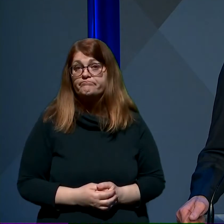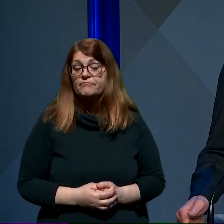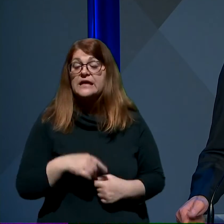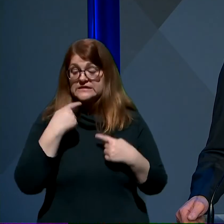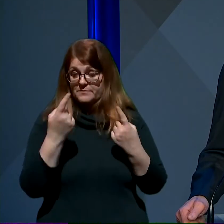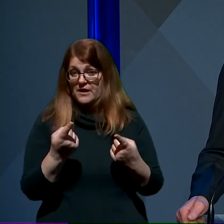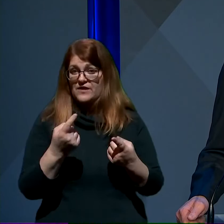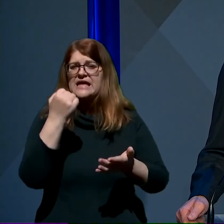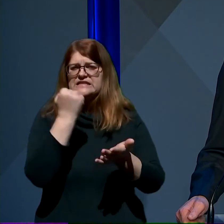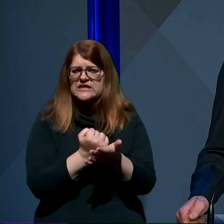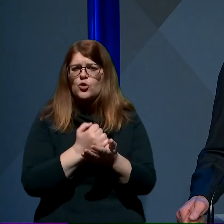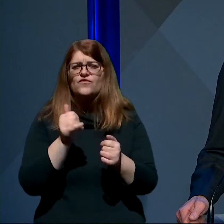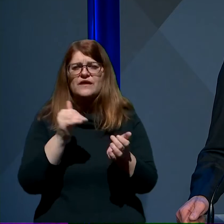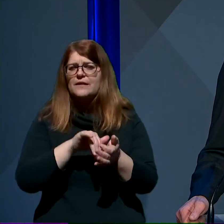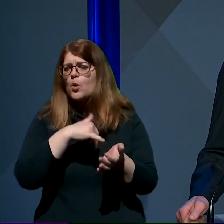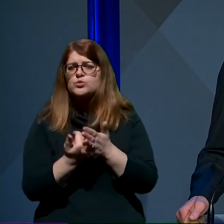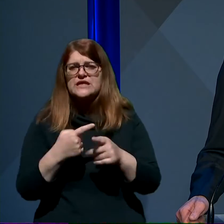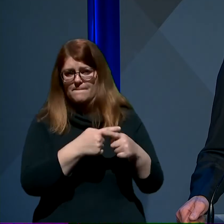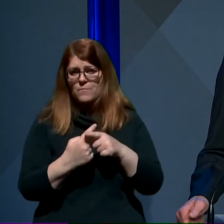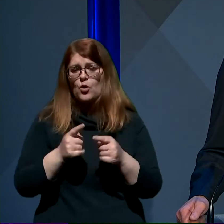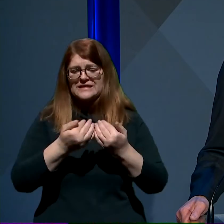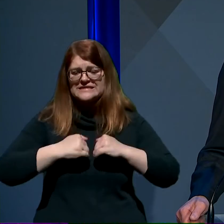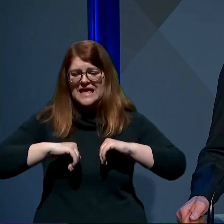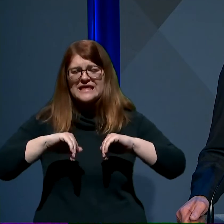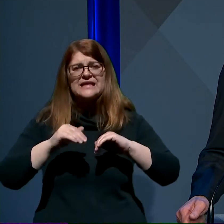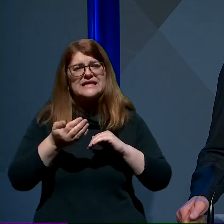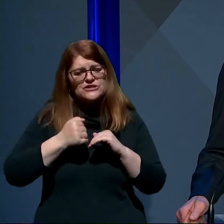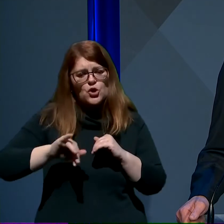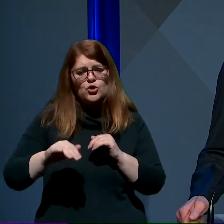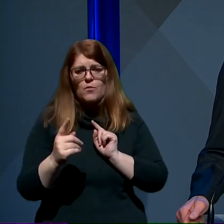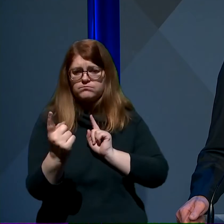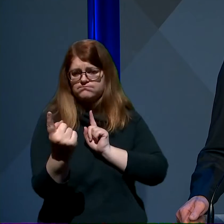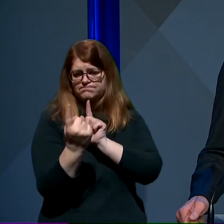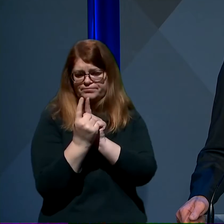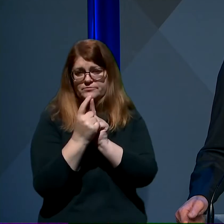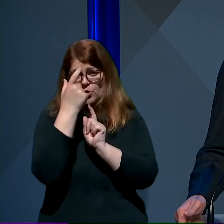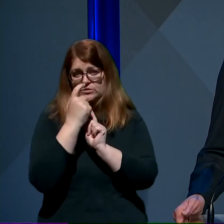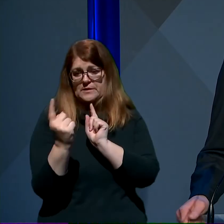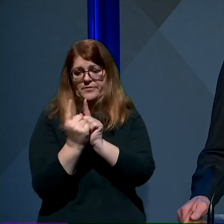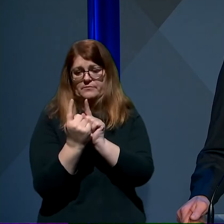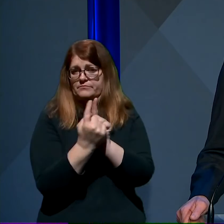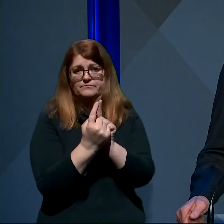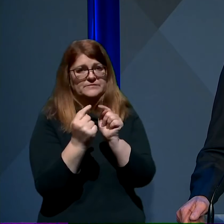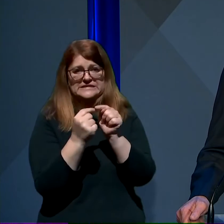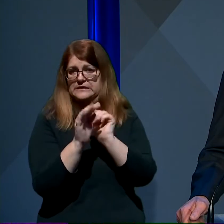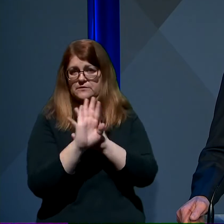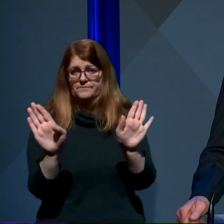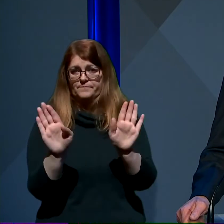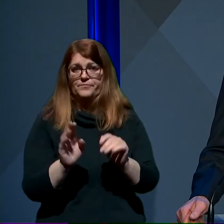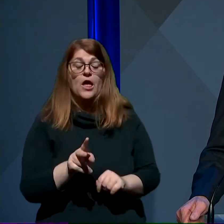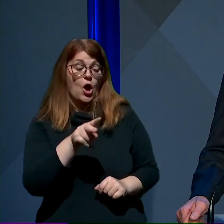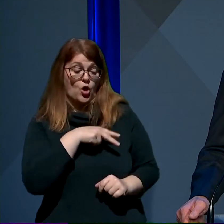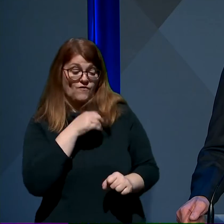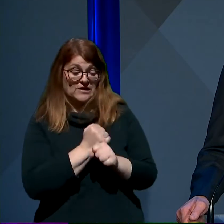je potrebno vse pogoje, da se izogne neposrednemu stiku med osebami. Odgovornost delodajalcev je,